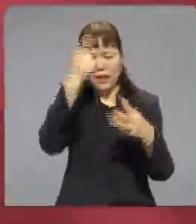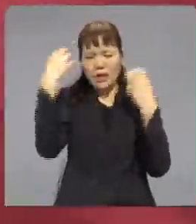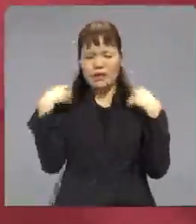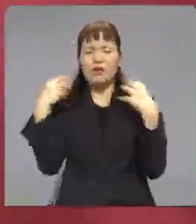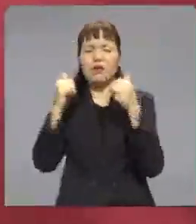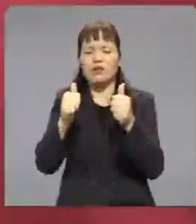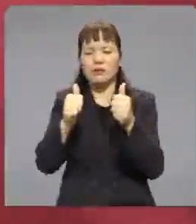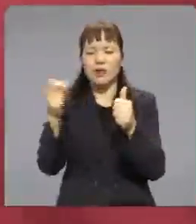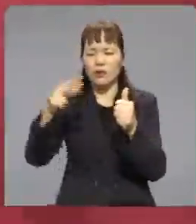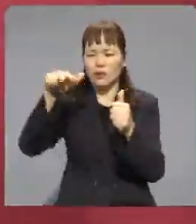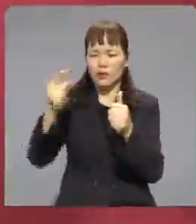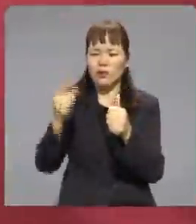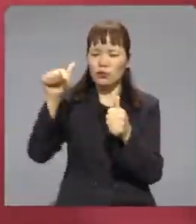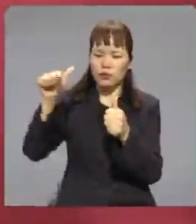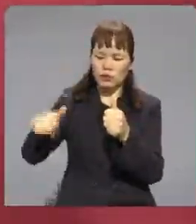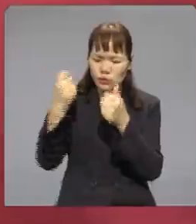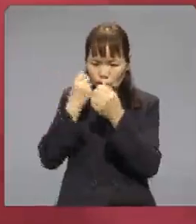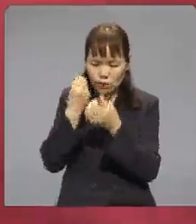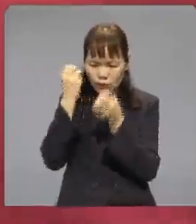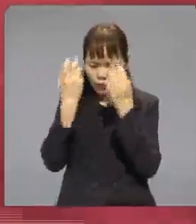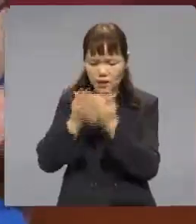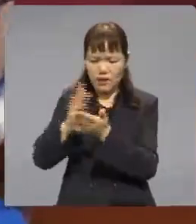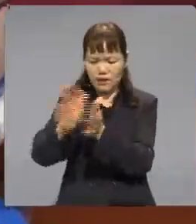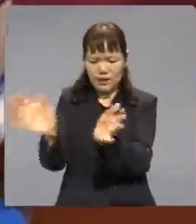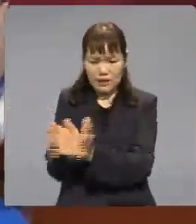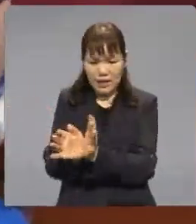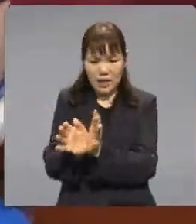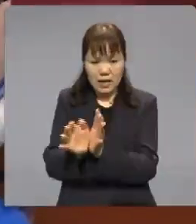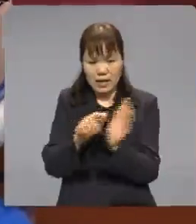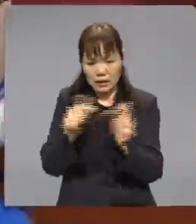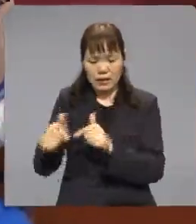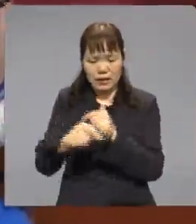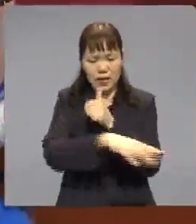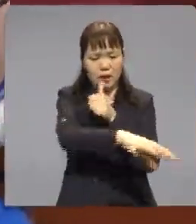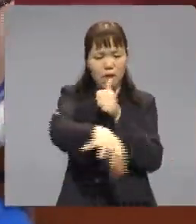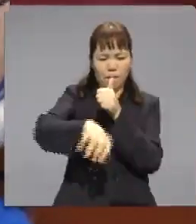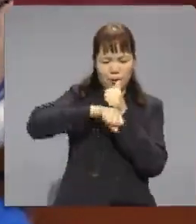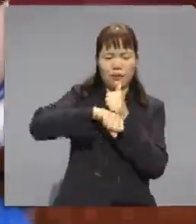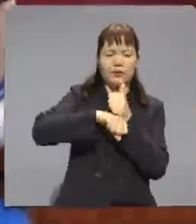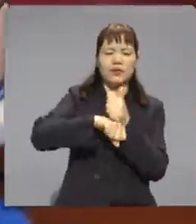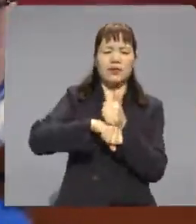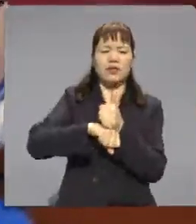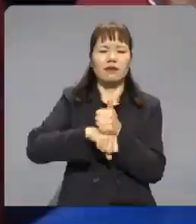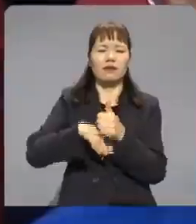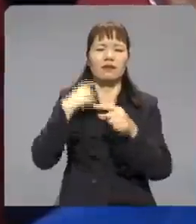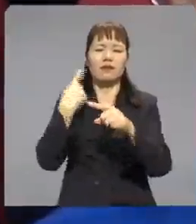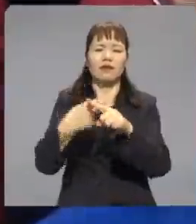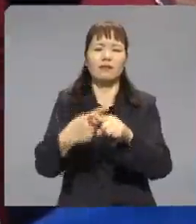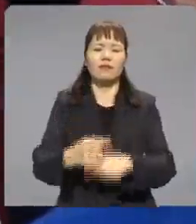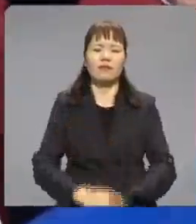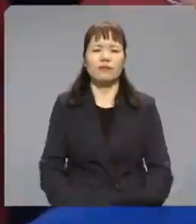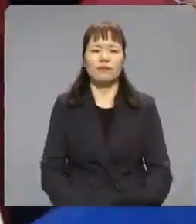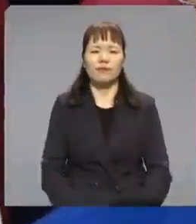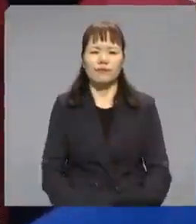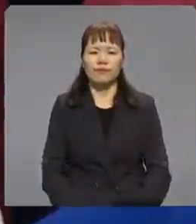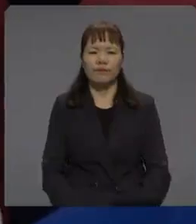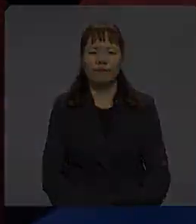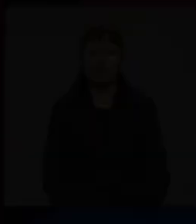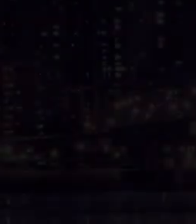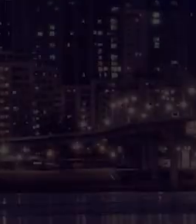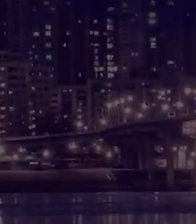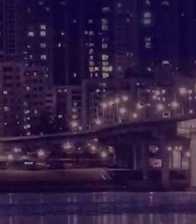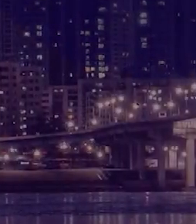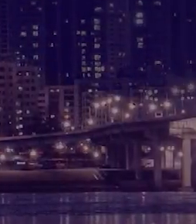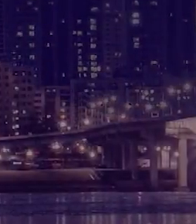조국의 가세로 유리해진 구도에서 야당이 여당을 압도한 것으로 풀이됩니다. OBS 뉴스 배혜수입니다.